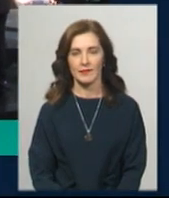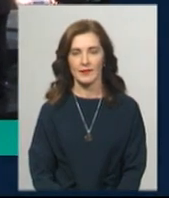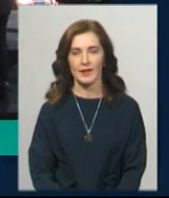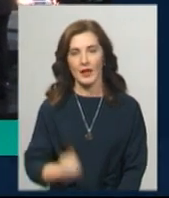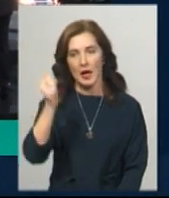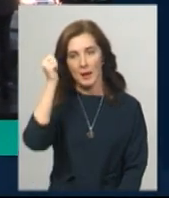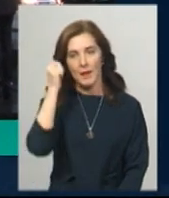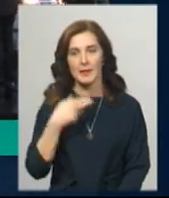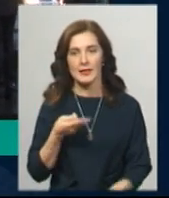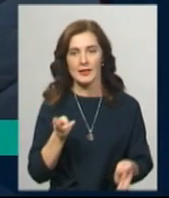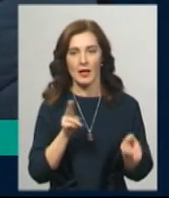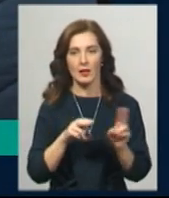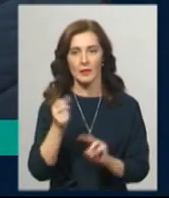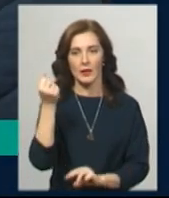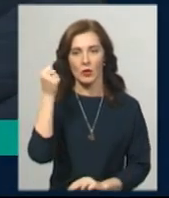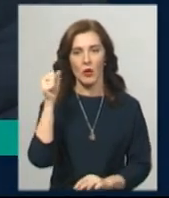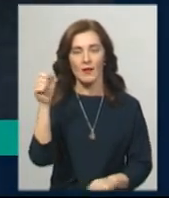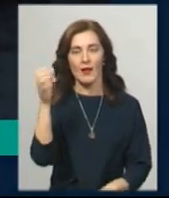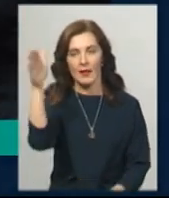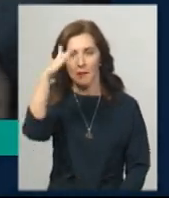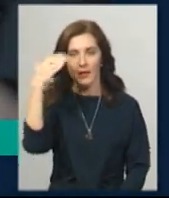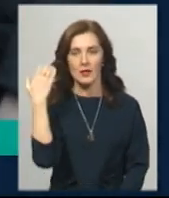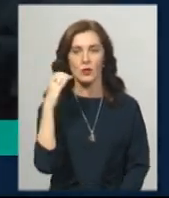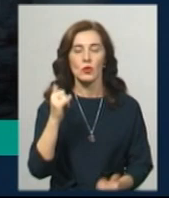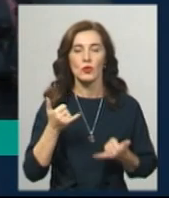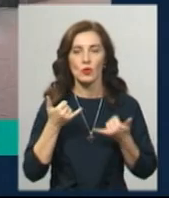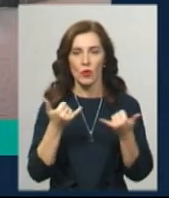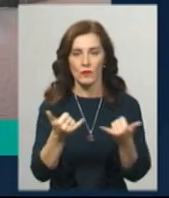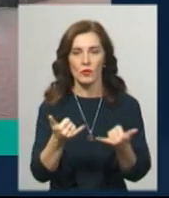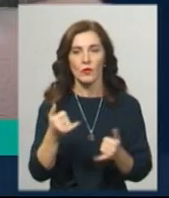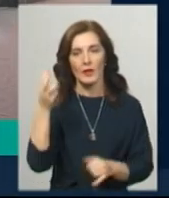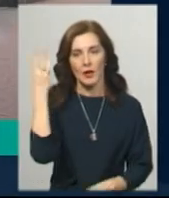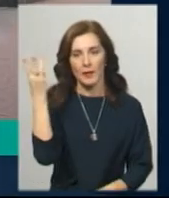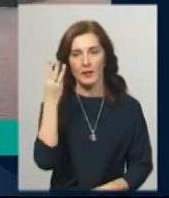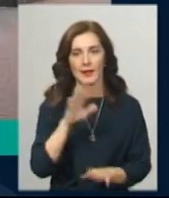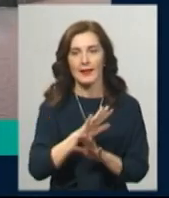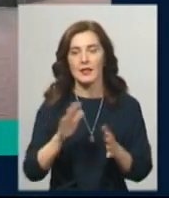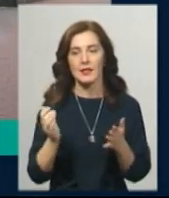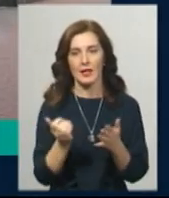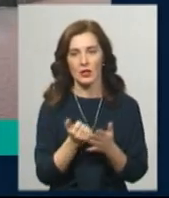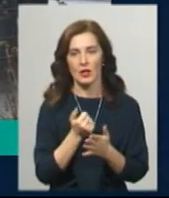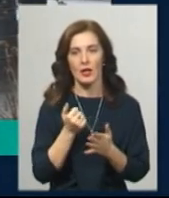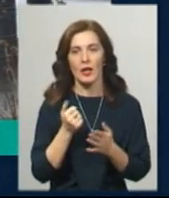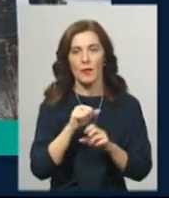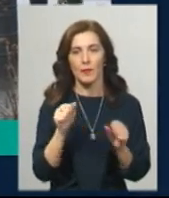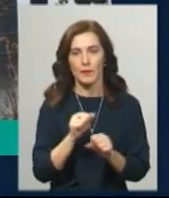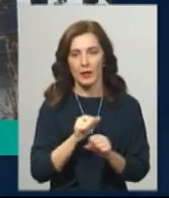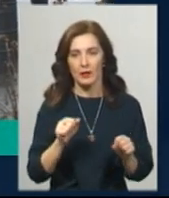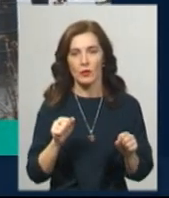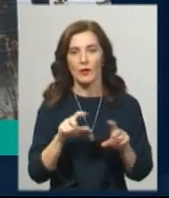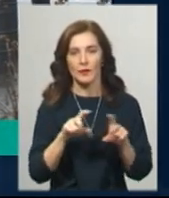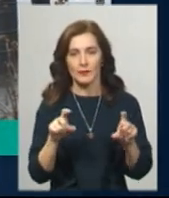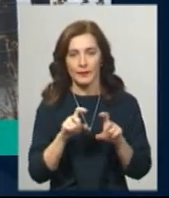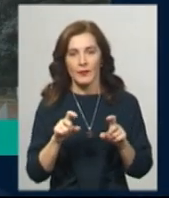Пам'ять загиблих героїв Небесної Сотні сьогодні вшановували у Хмельницькому. Не знайшли вибухових пристроїв у двох вежах обласного центру,